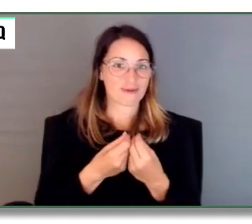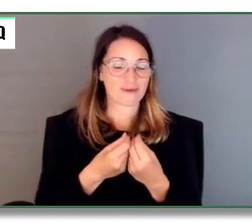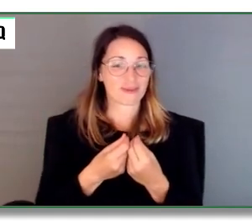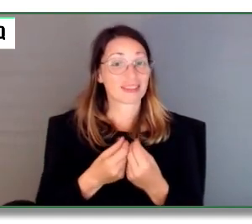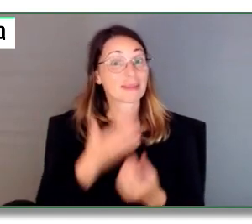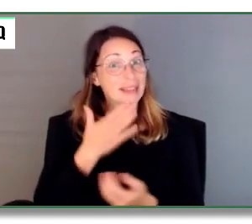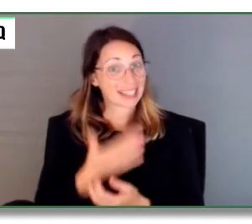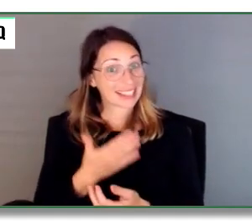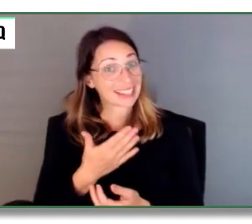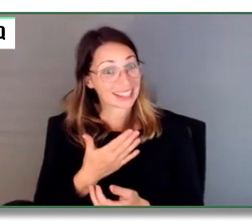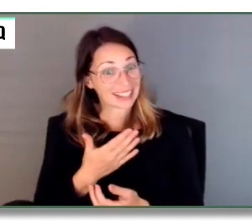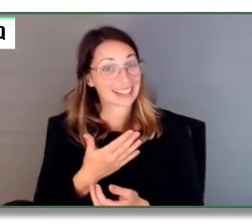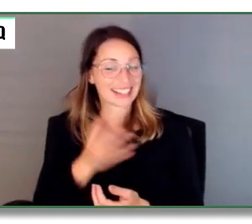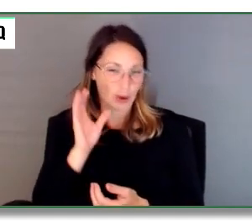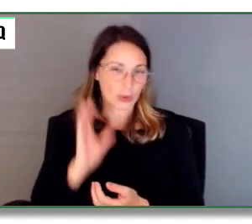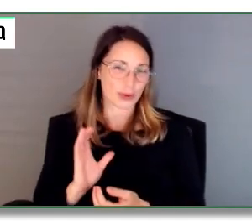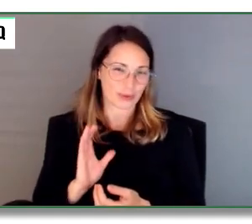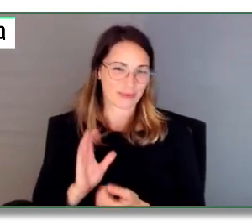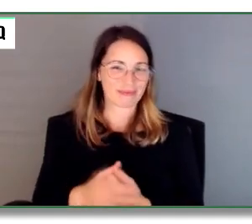l'écoute.